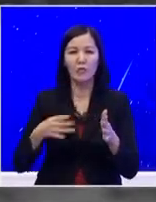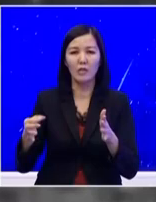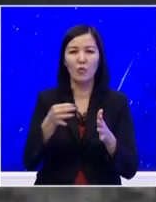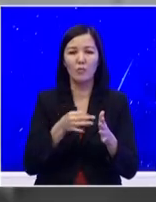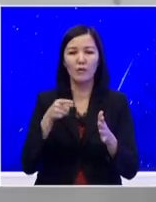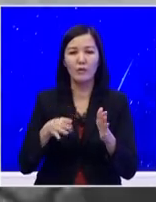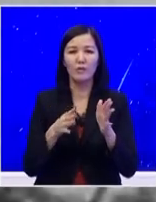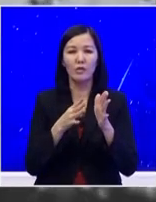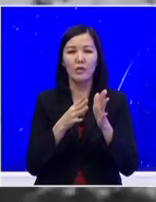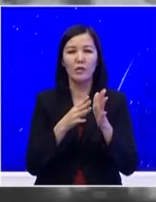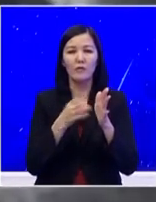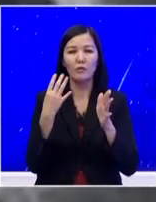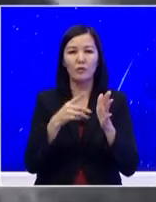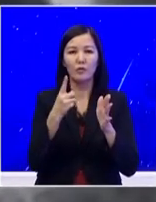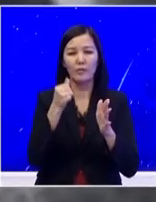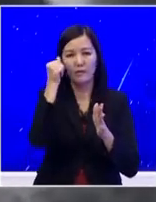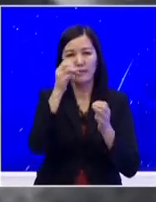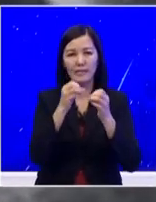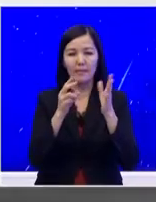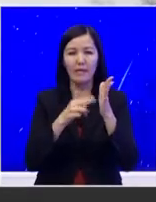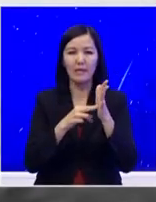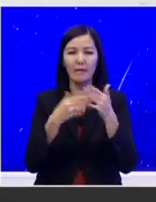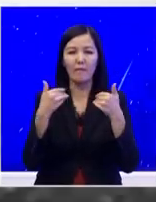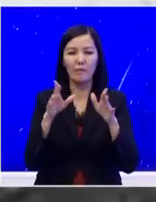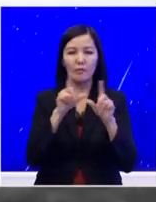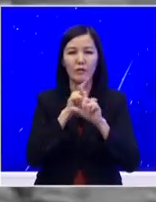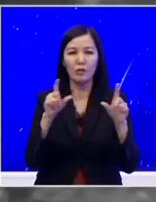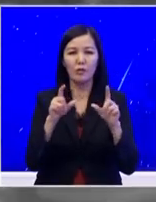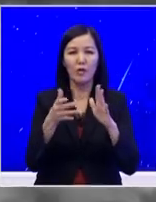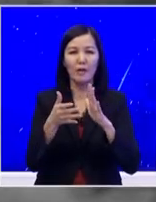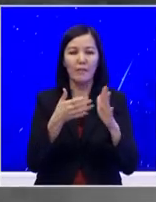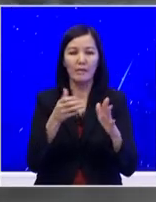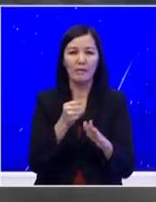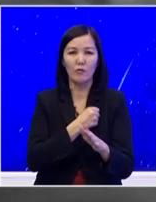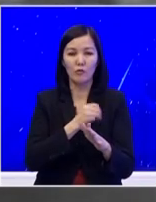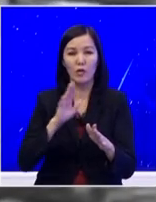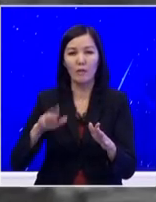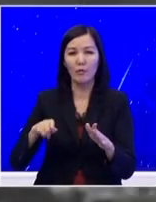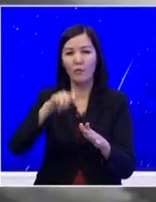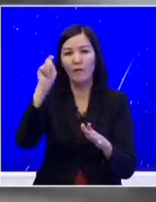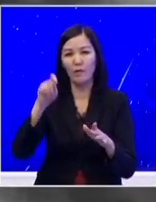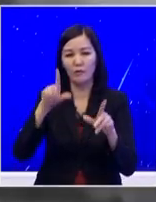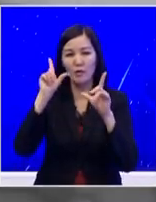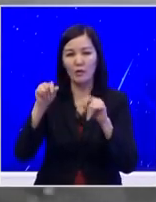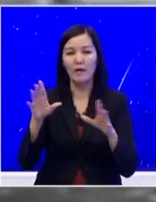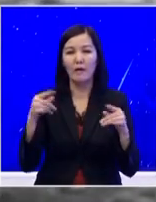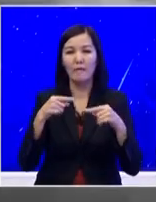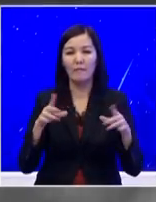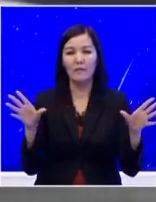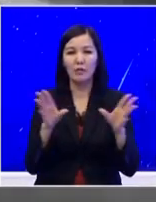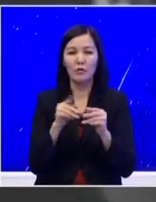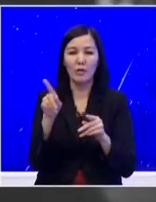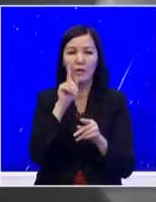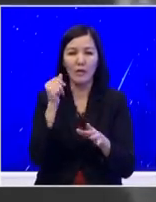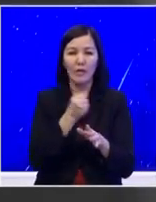В 1941 году 17-летнего выпускника школы призвали сначала на курсы, а потом и на воинскую службу. Вместе с другими бойцами